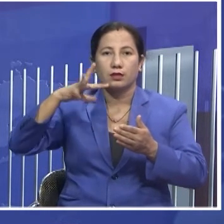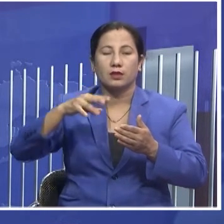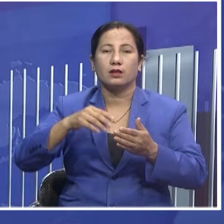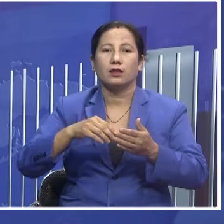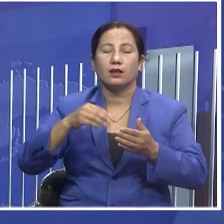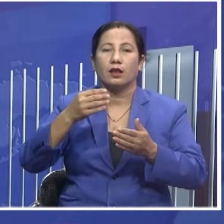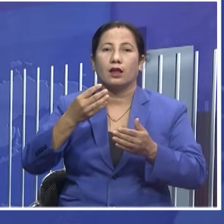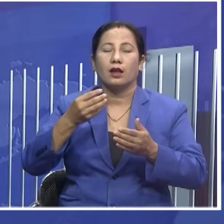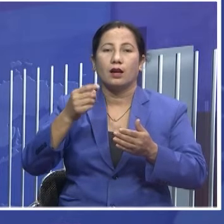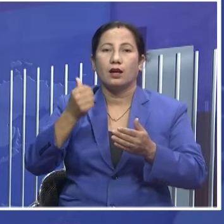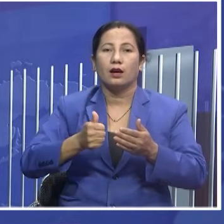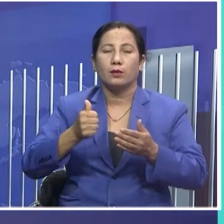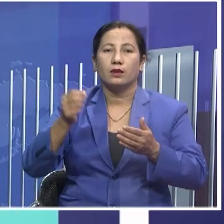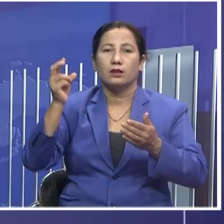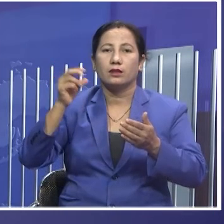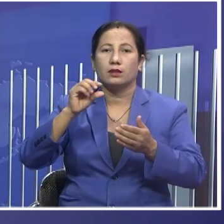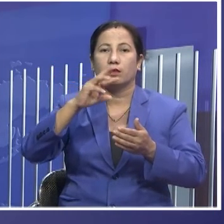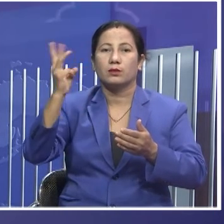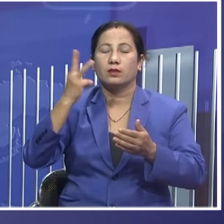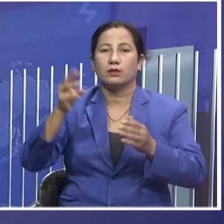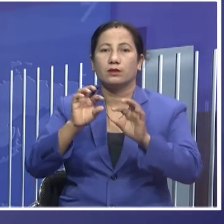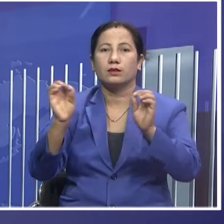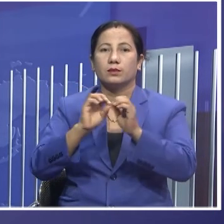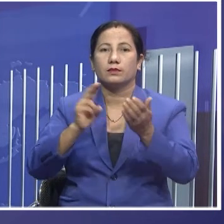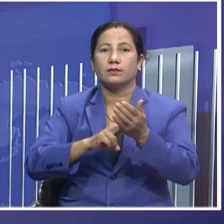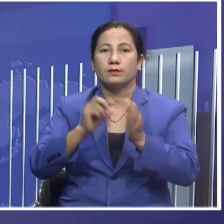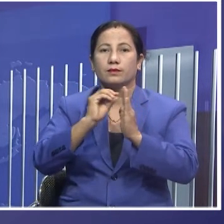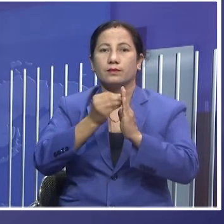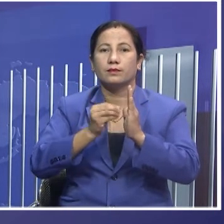अब मौसम सम्बन्धी थप विवरण।